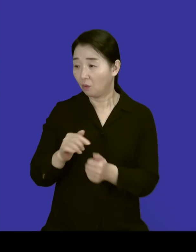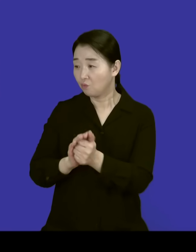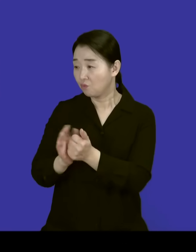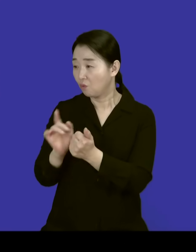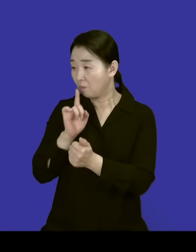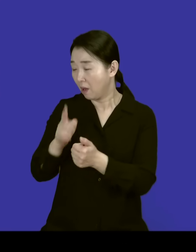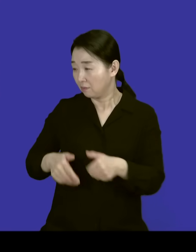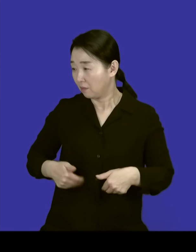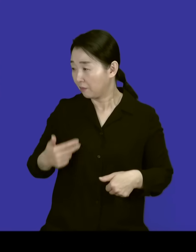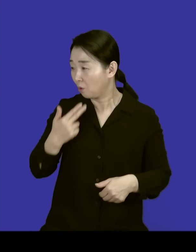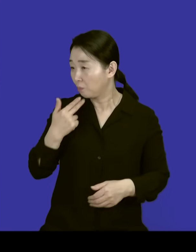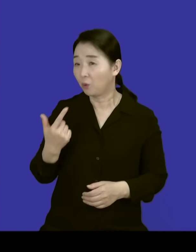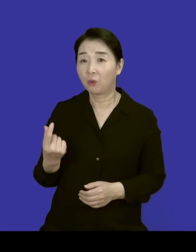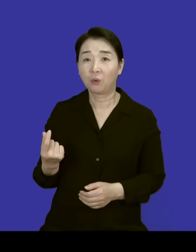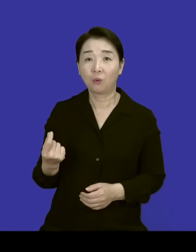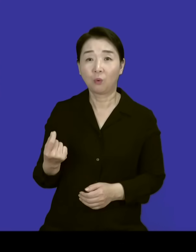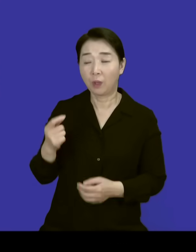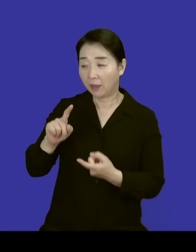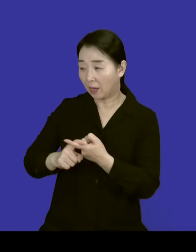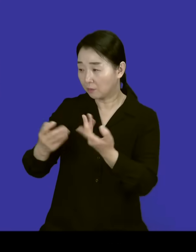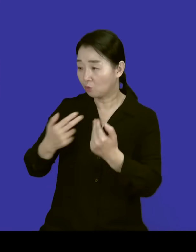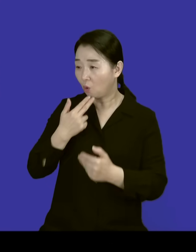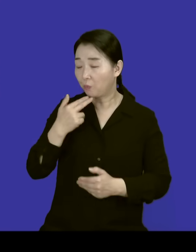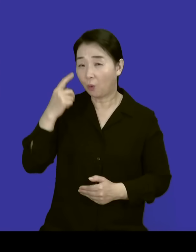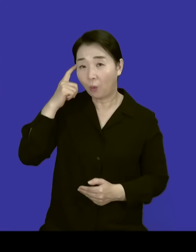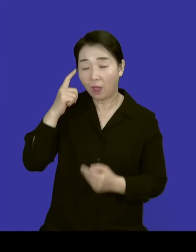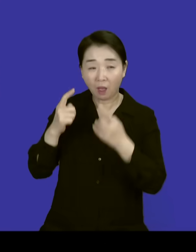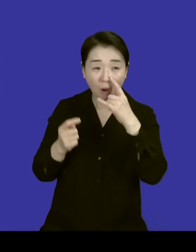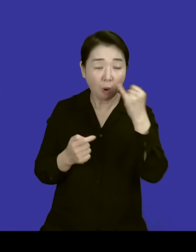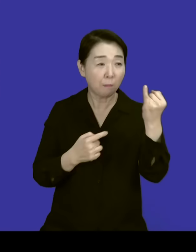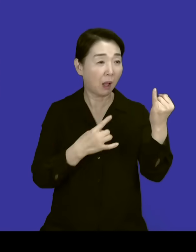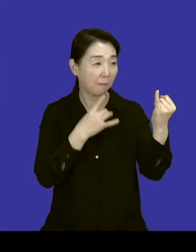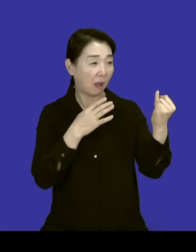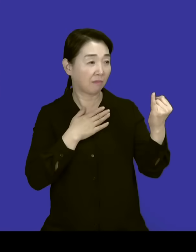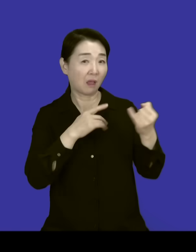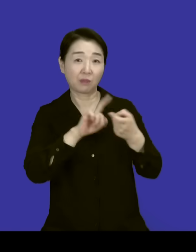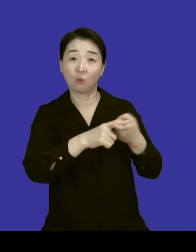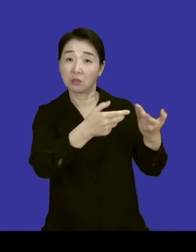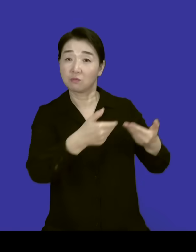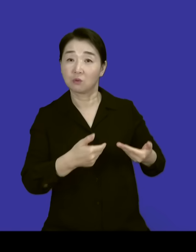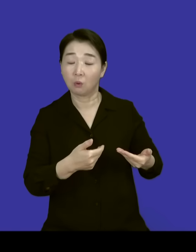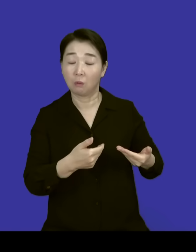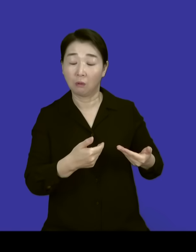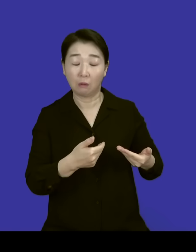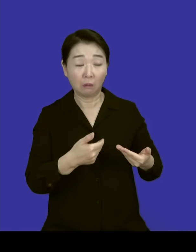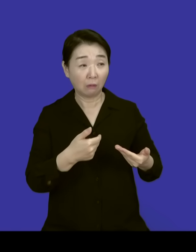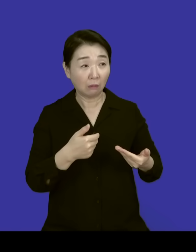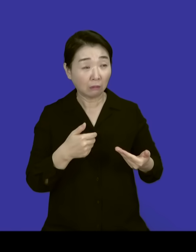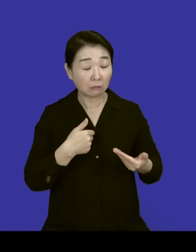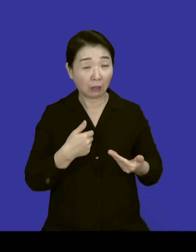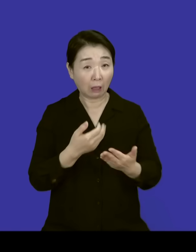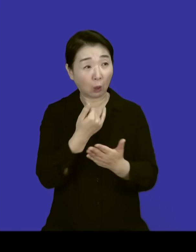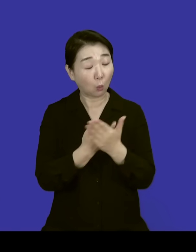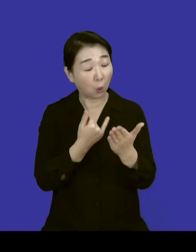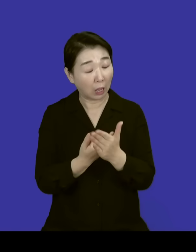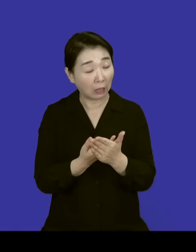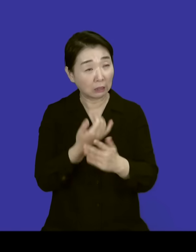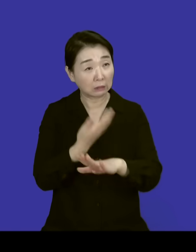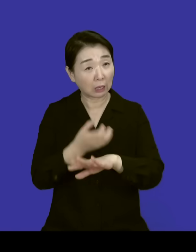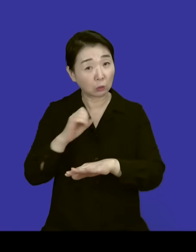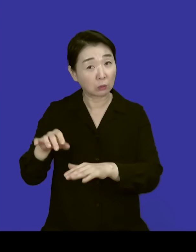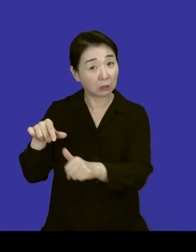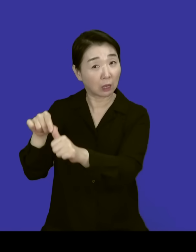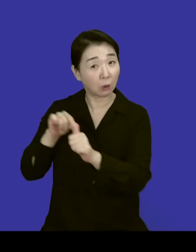왜 이렇게 자꾸 이렇게 관심을 안 줄까? 우리 엄마만 이렇게 하고 뭐 나 진짜 주소왔나 막 별 생각 다 들 정도로.